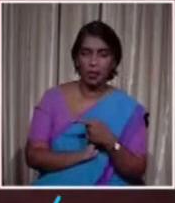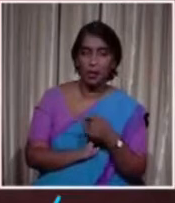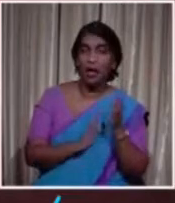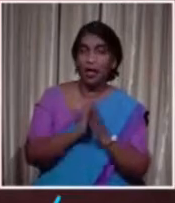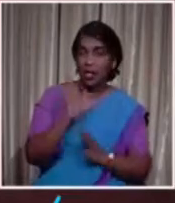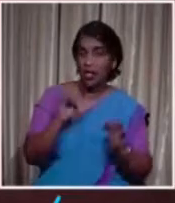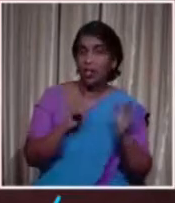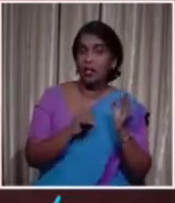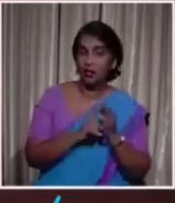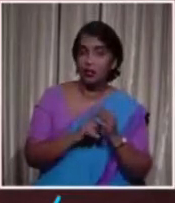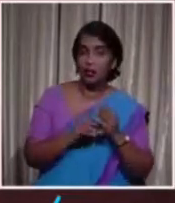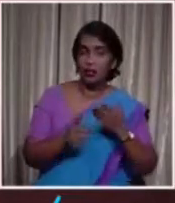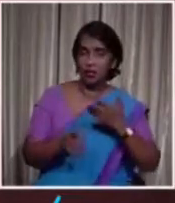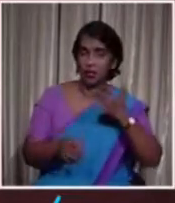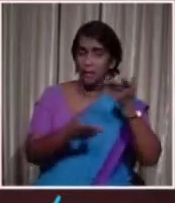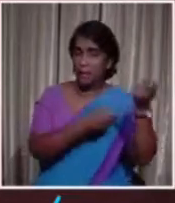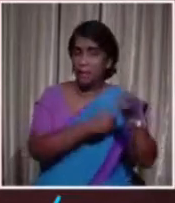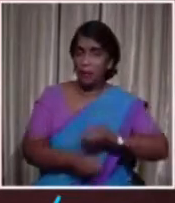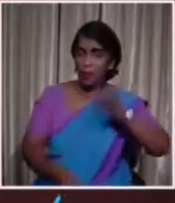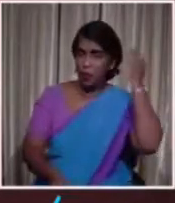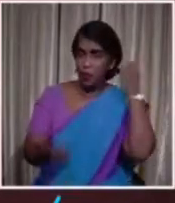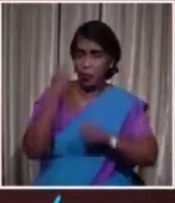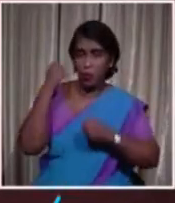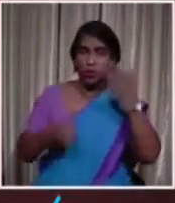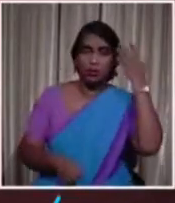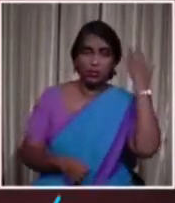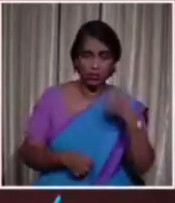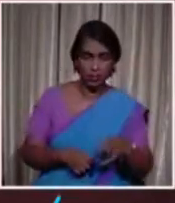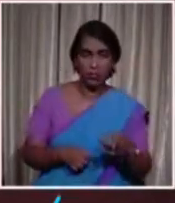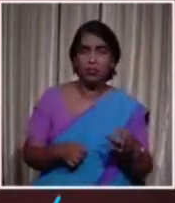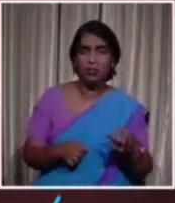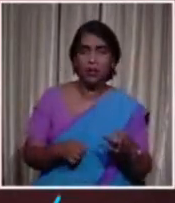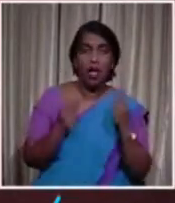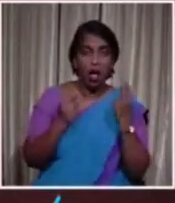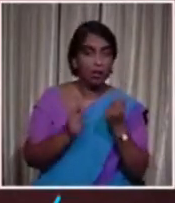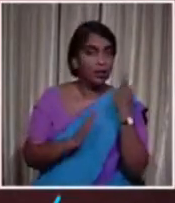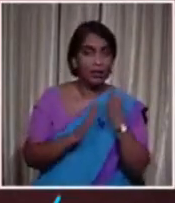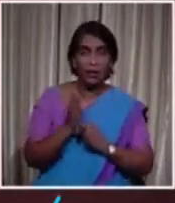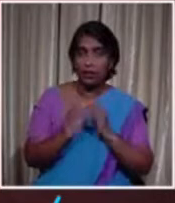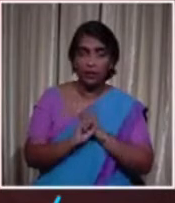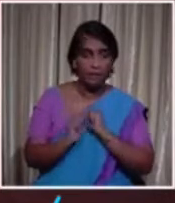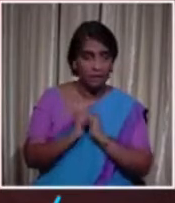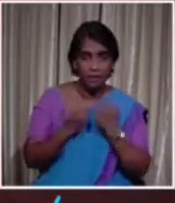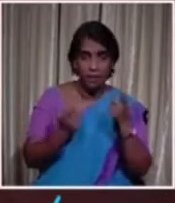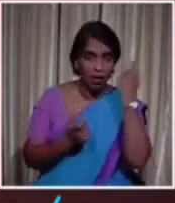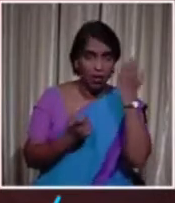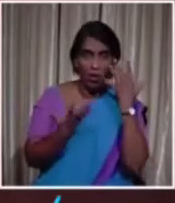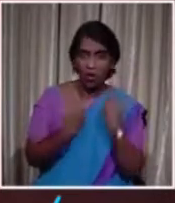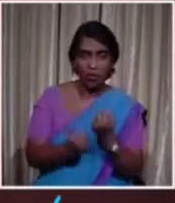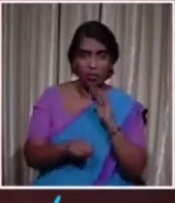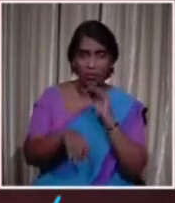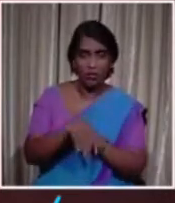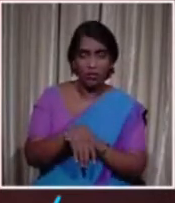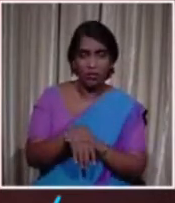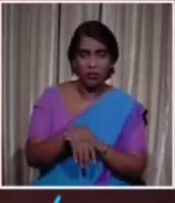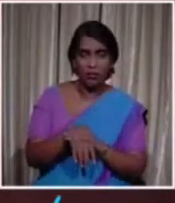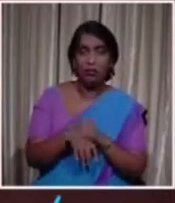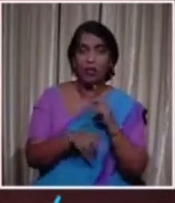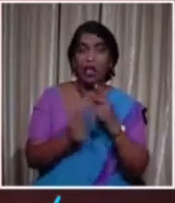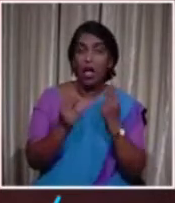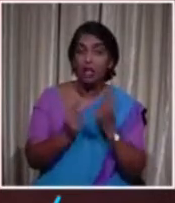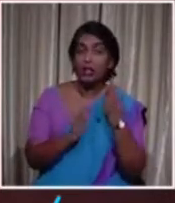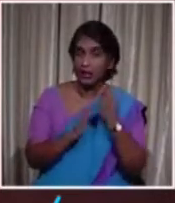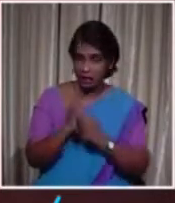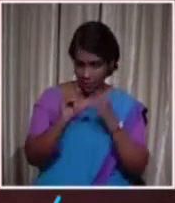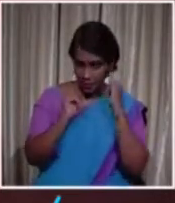kenekwa peti gahala minissu hama gahala marrana. Hadisi neethiyak onna nadda meka karapuma hoyaganna? ඒ හදිසි නීතිය